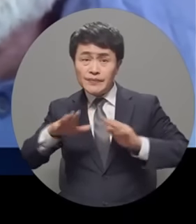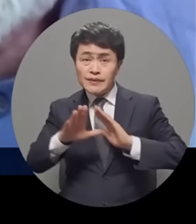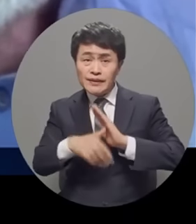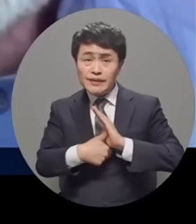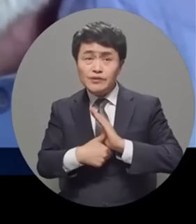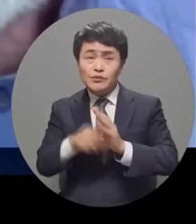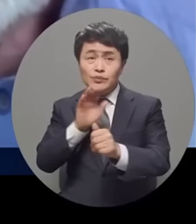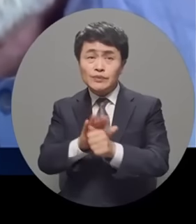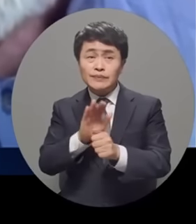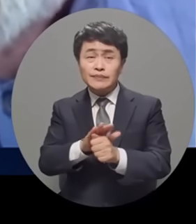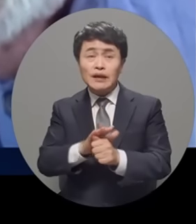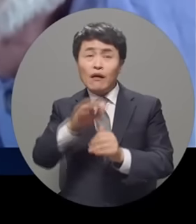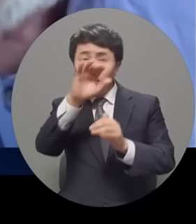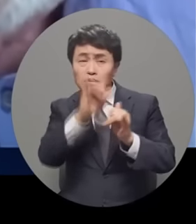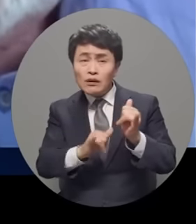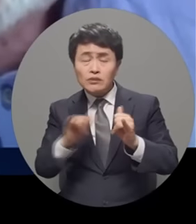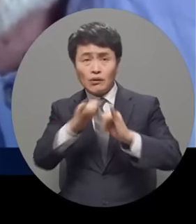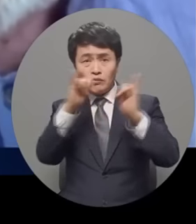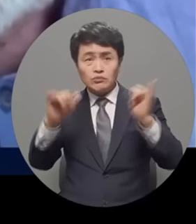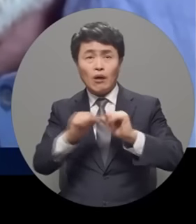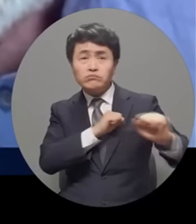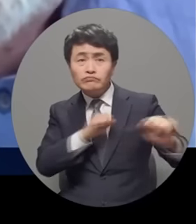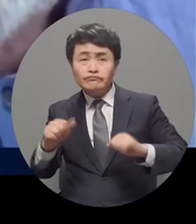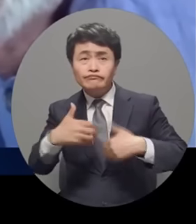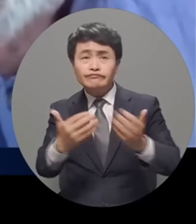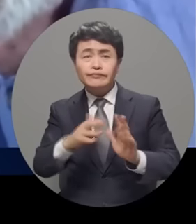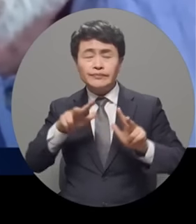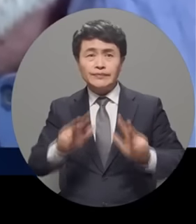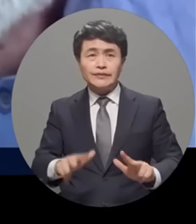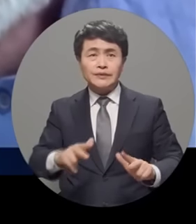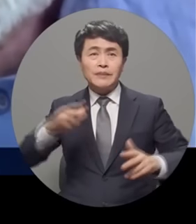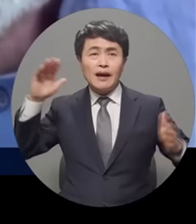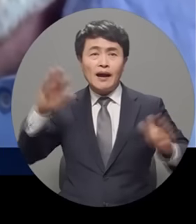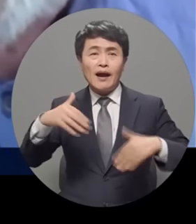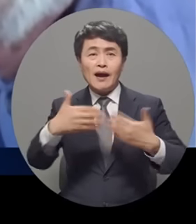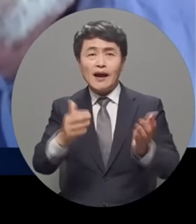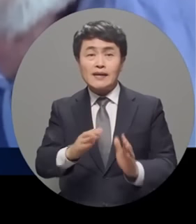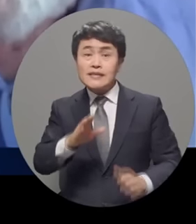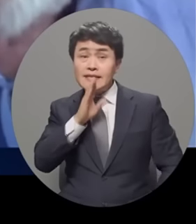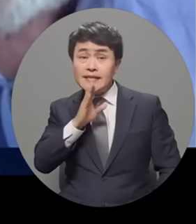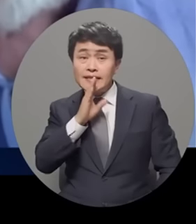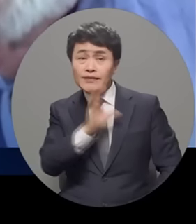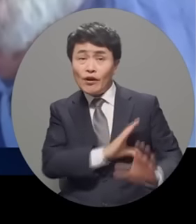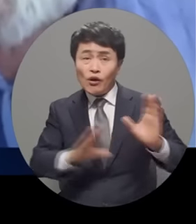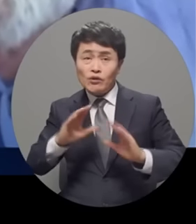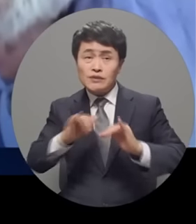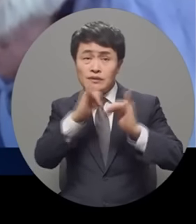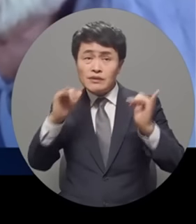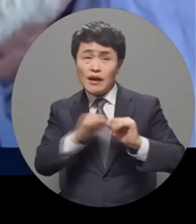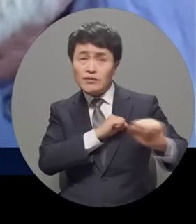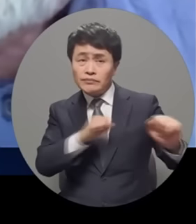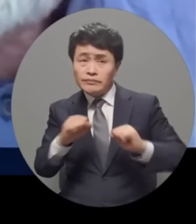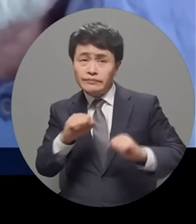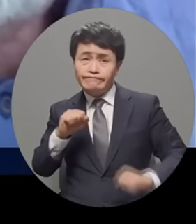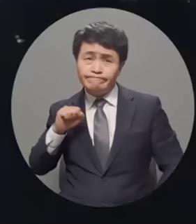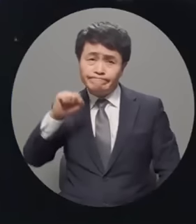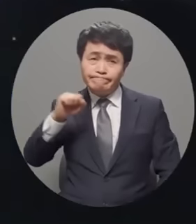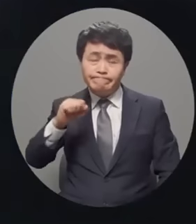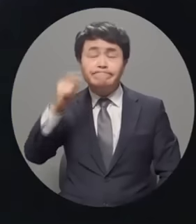historic and that's how movements grow. I think the students now are actually sparking off a much bigger